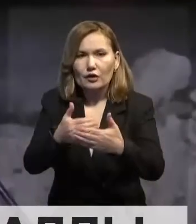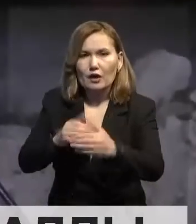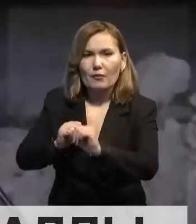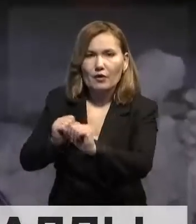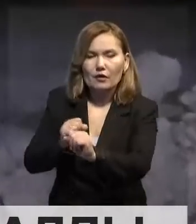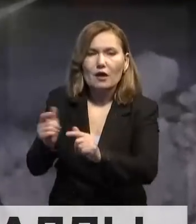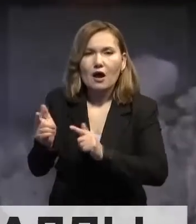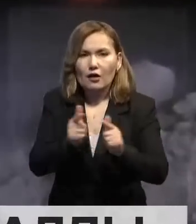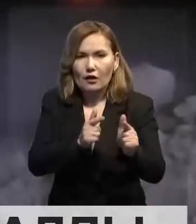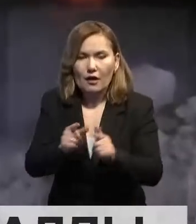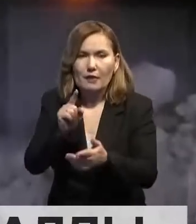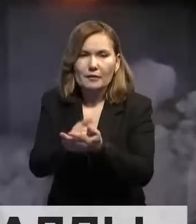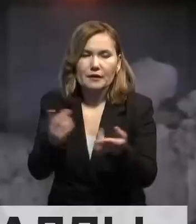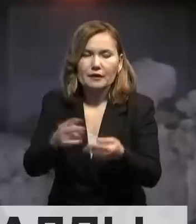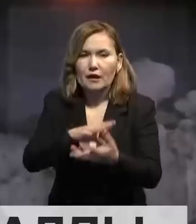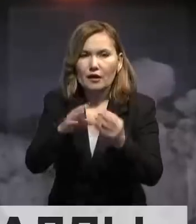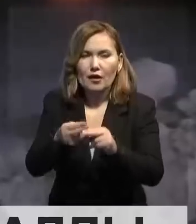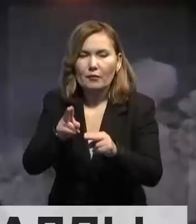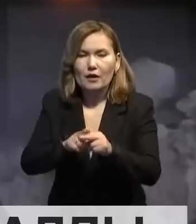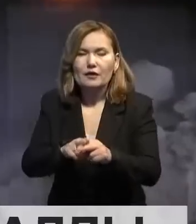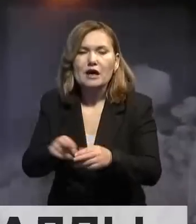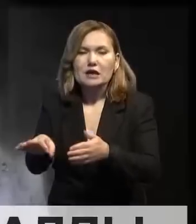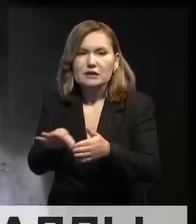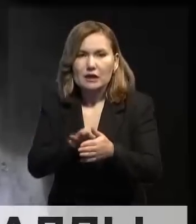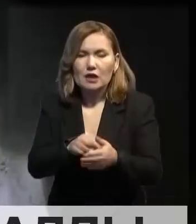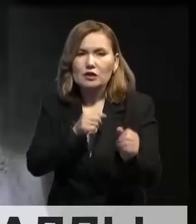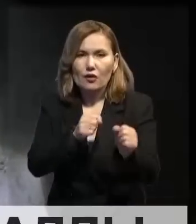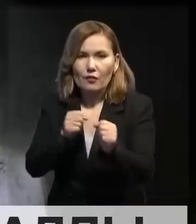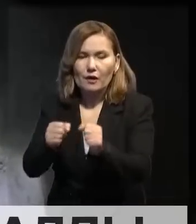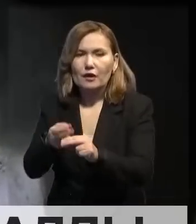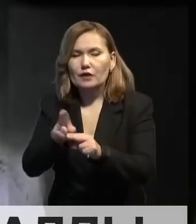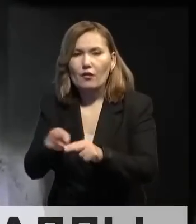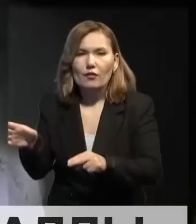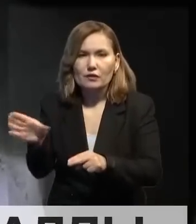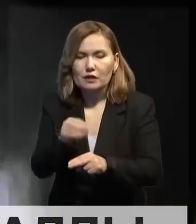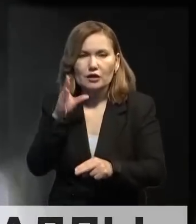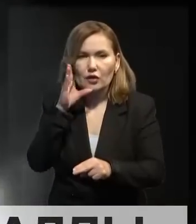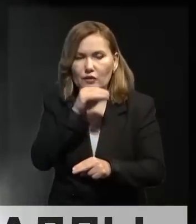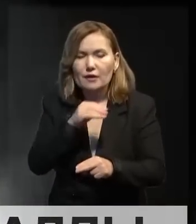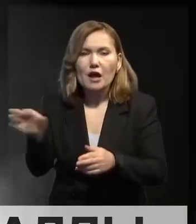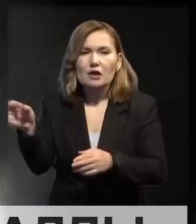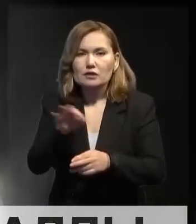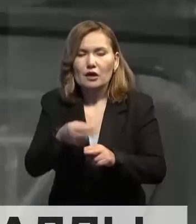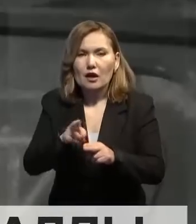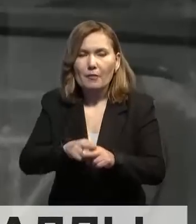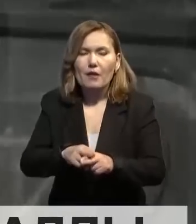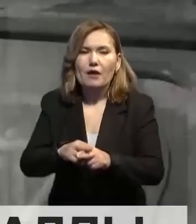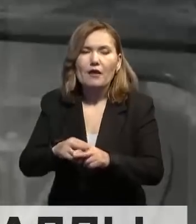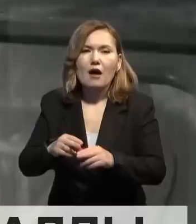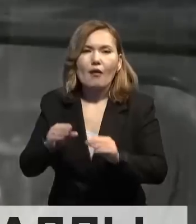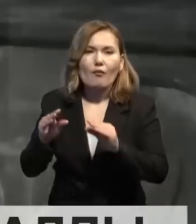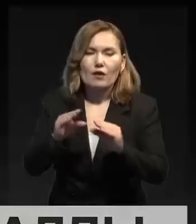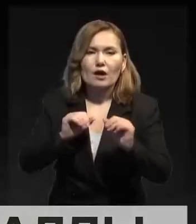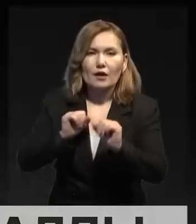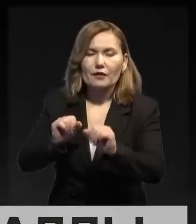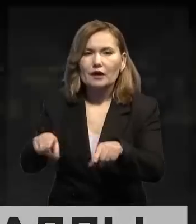Бұйрықты естіген бойда сарбаздар жарқырағыш оқ жаудырып, іле-шала окоптағы орнын ауыстырды. Бір мезетте брондалған машиналар автомат